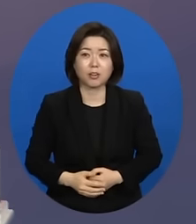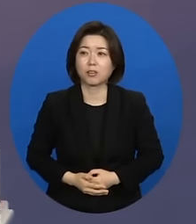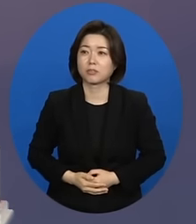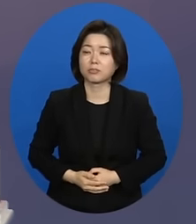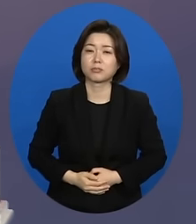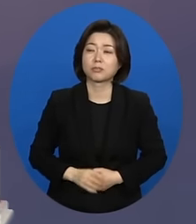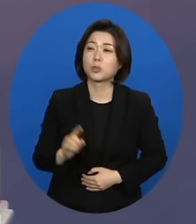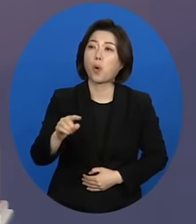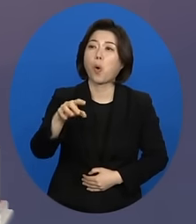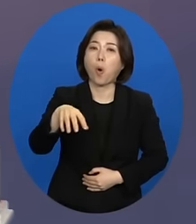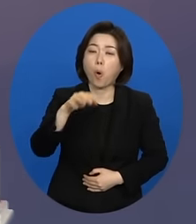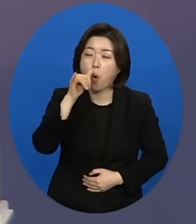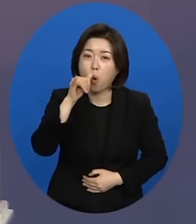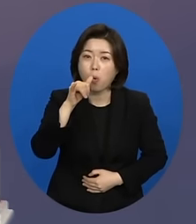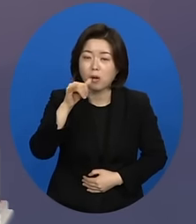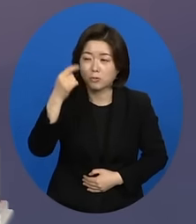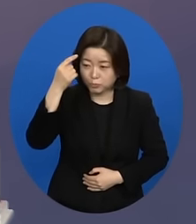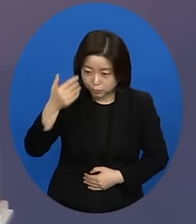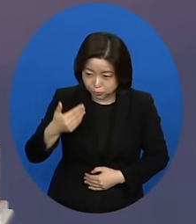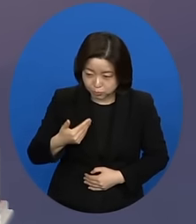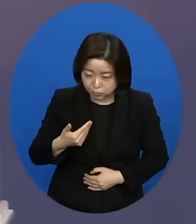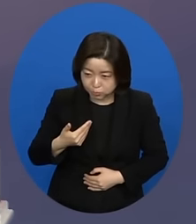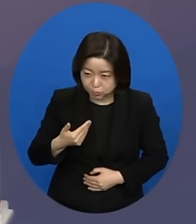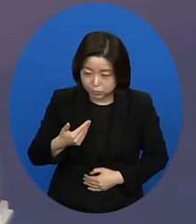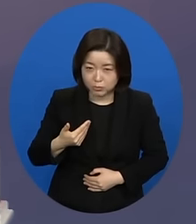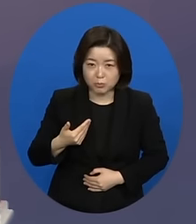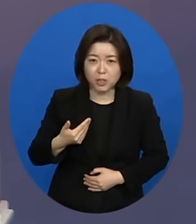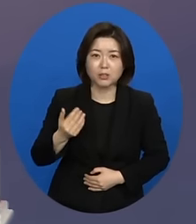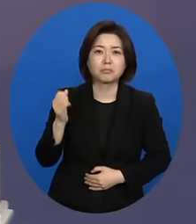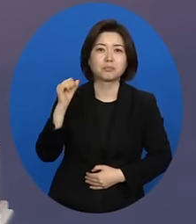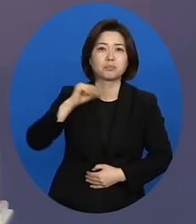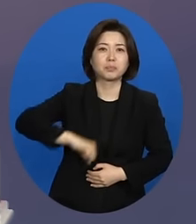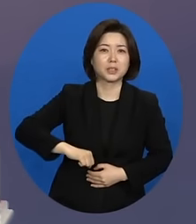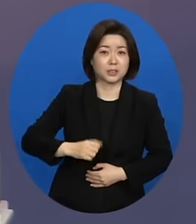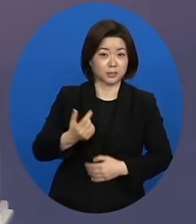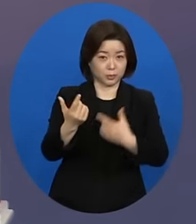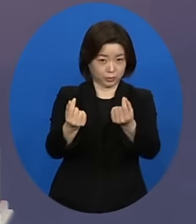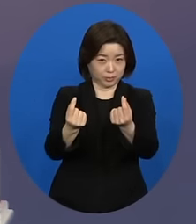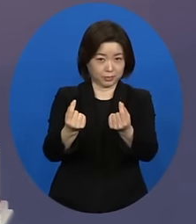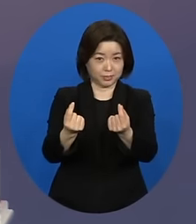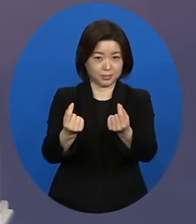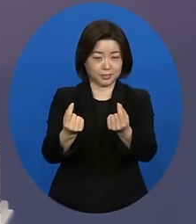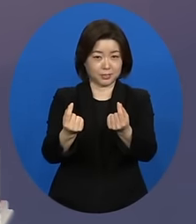어딘데? 물으면 불순종인 거 아세요?